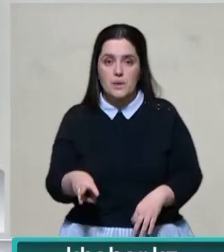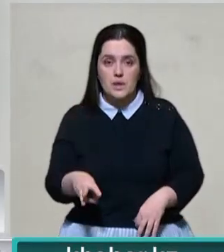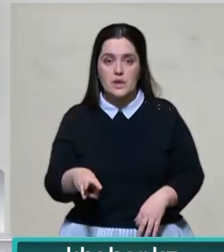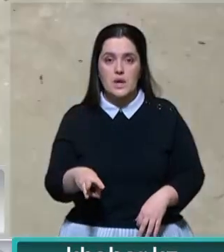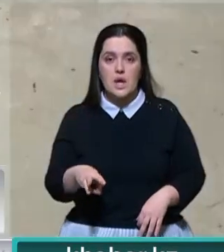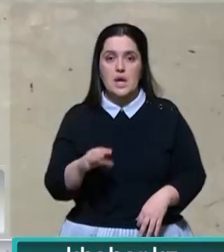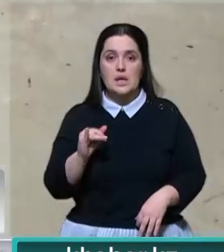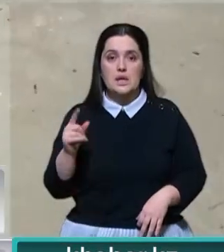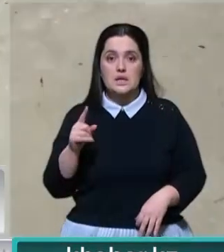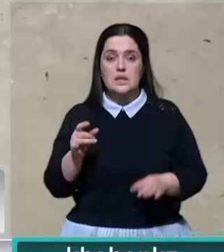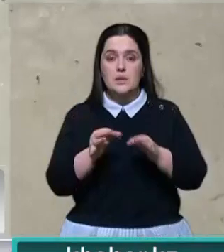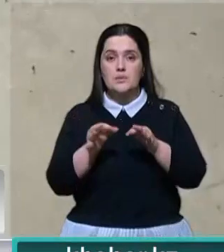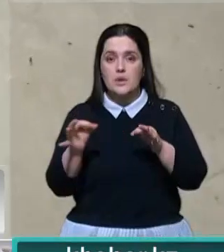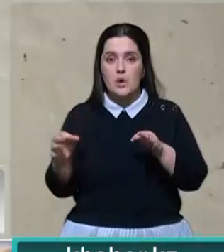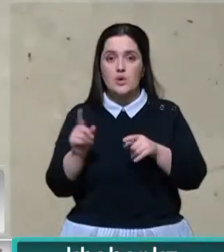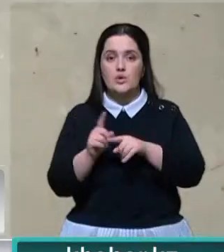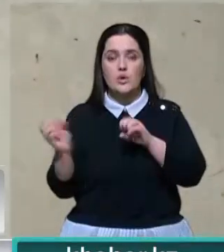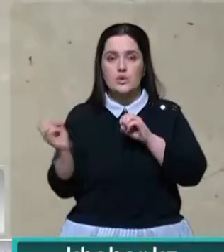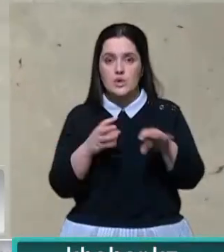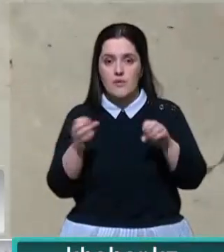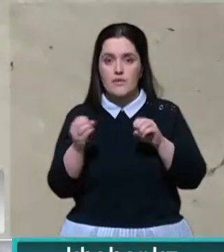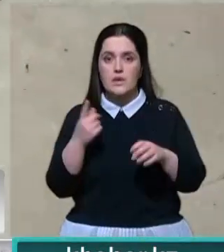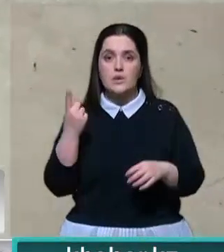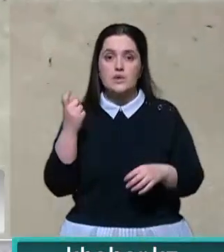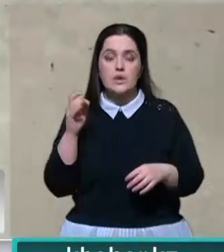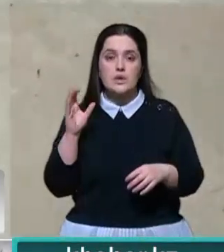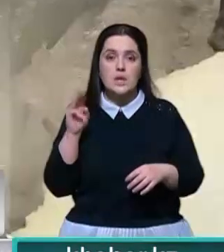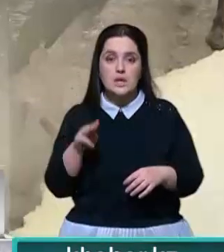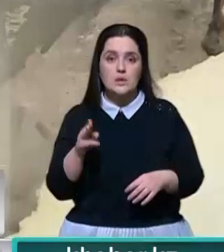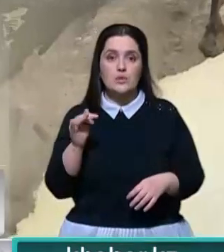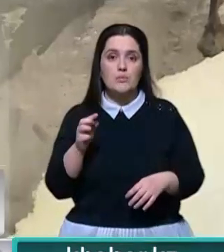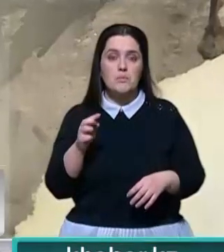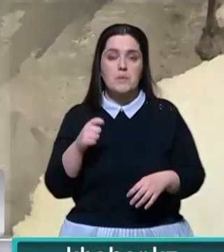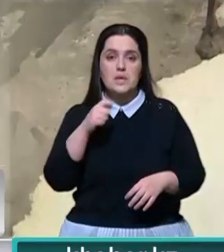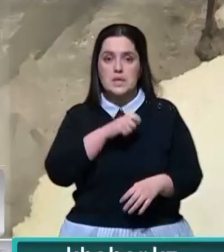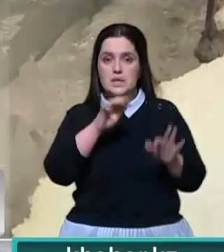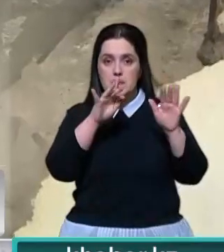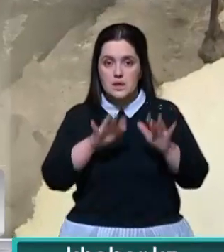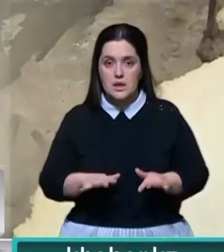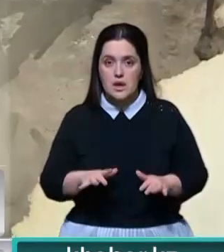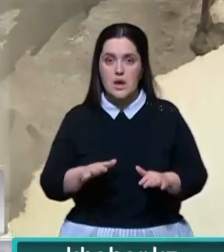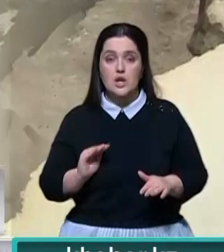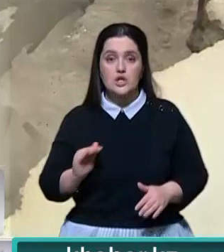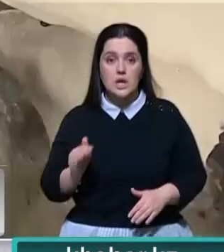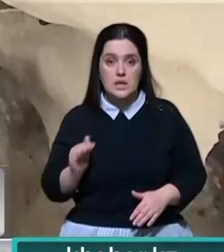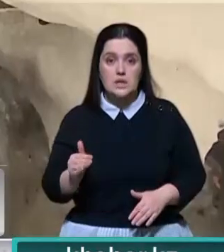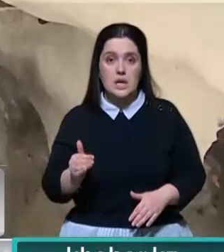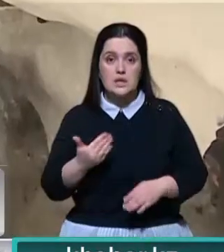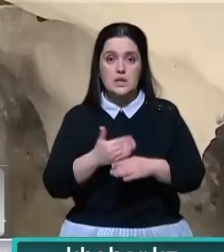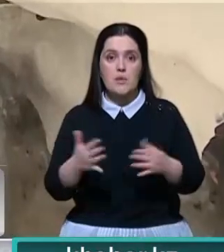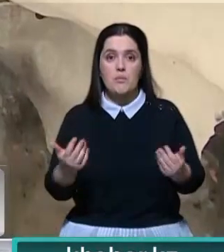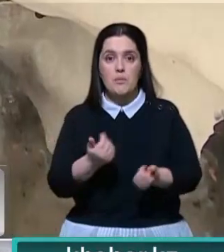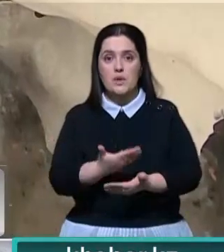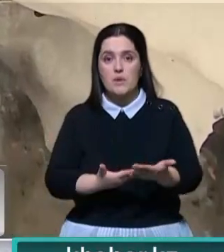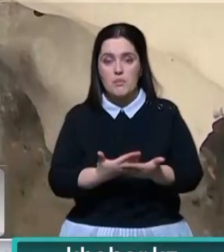километров дренажных систем. Из микрорайонов также вывезено больше 100 тысяч кубометров снега. Жителям частного сектора